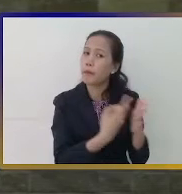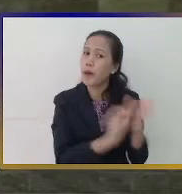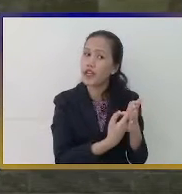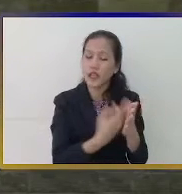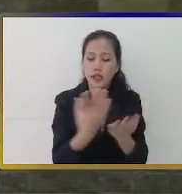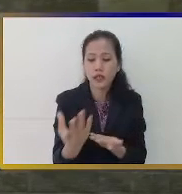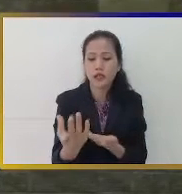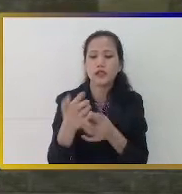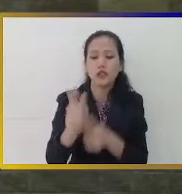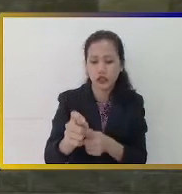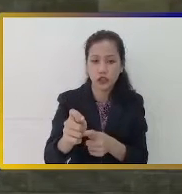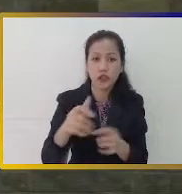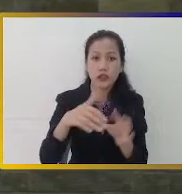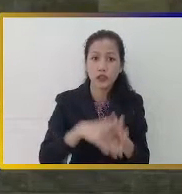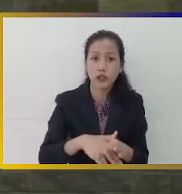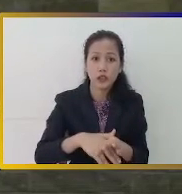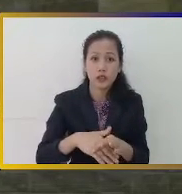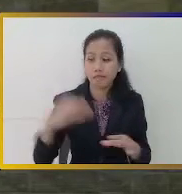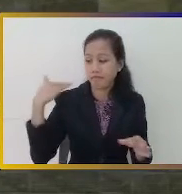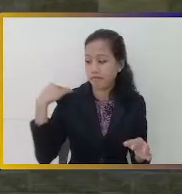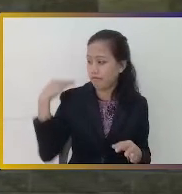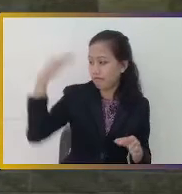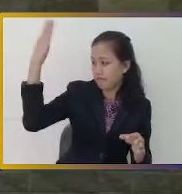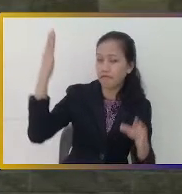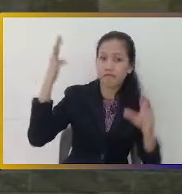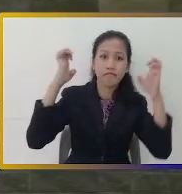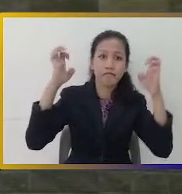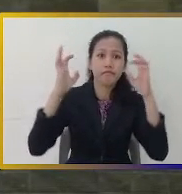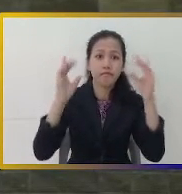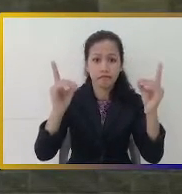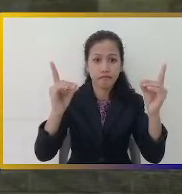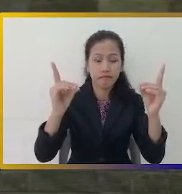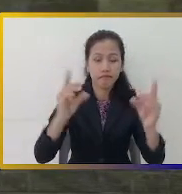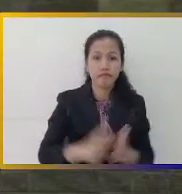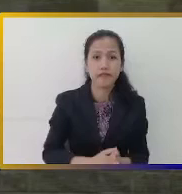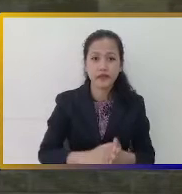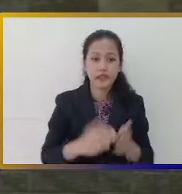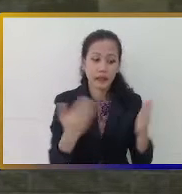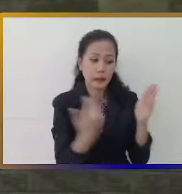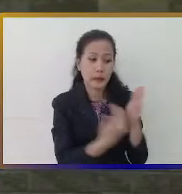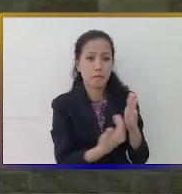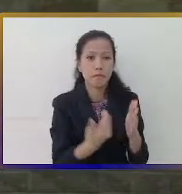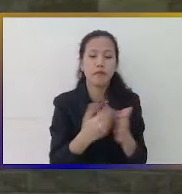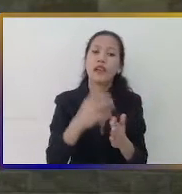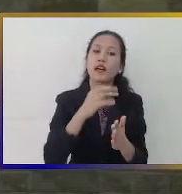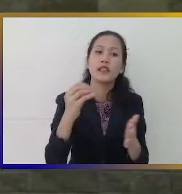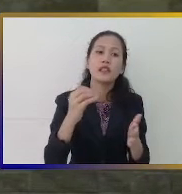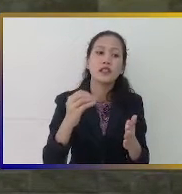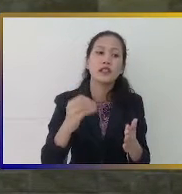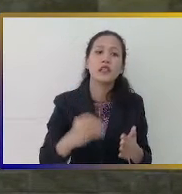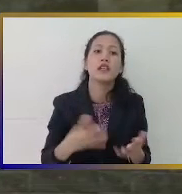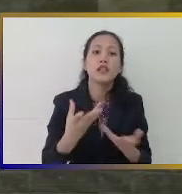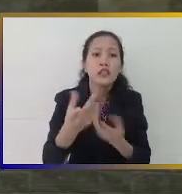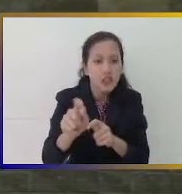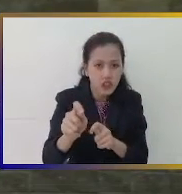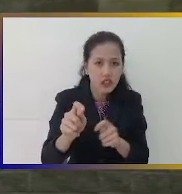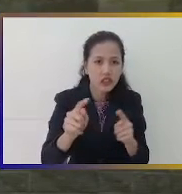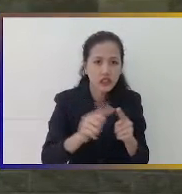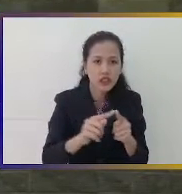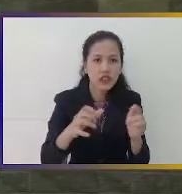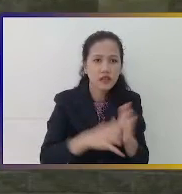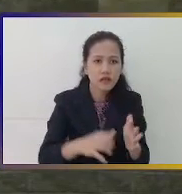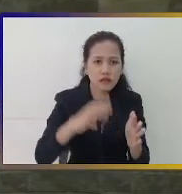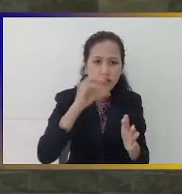Nagtitiwala po sila sa kanila pong pinag-aralan. Nagtitiwala po sila sa mansion na meron po sila na hindi pwede mag-penetrate ang nang uri